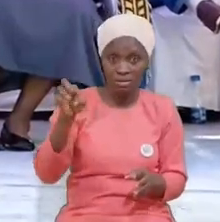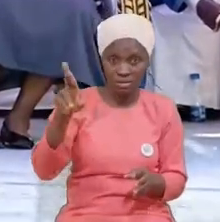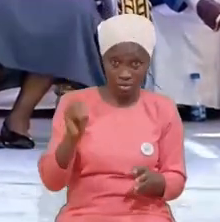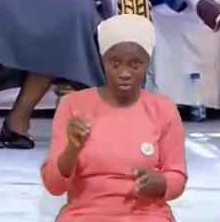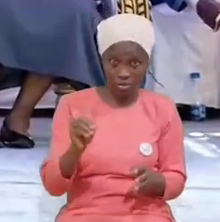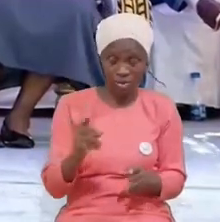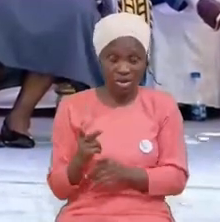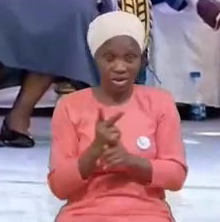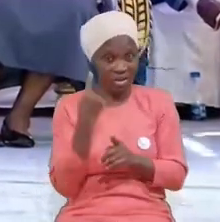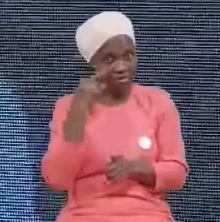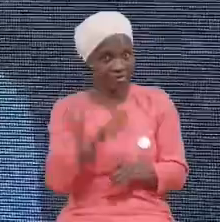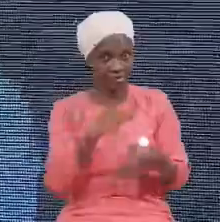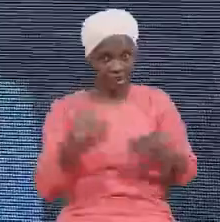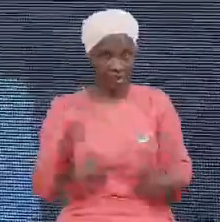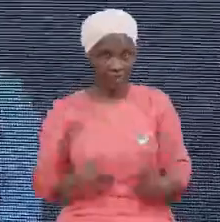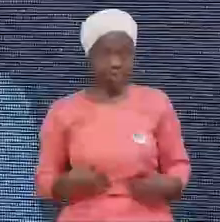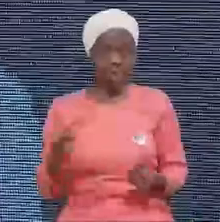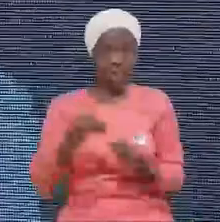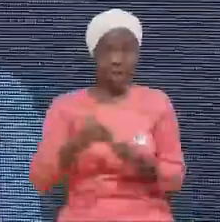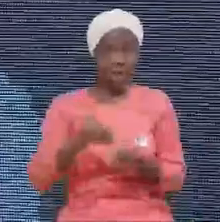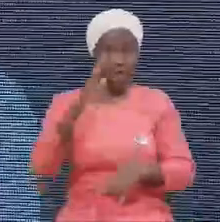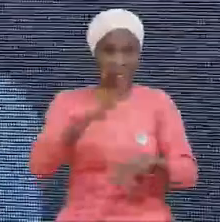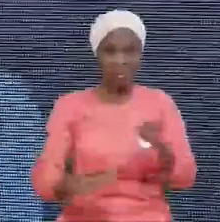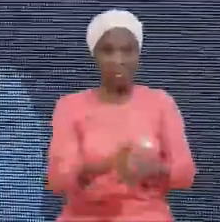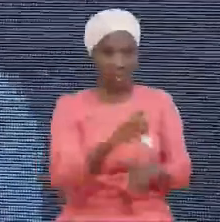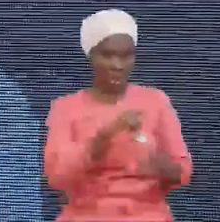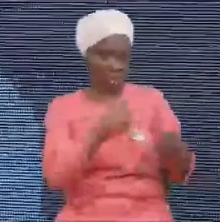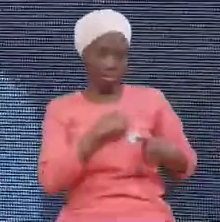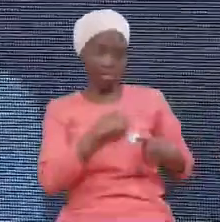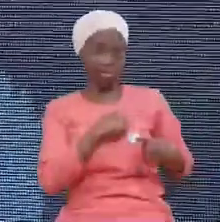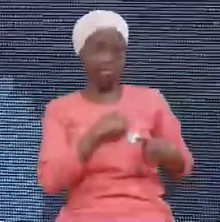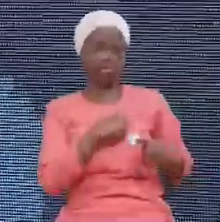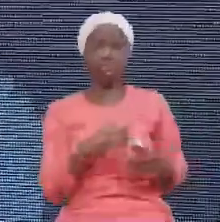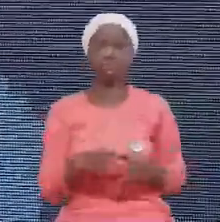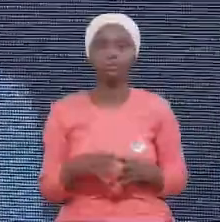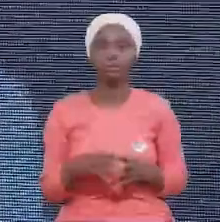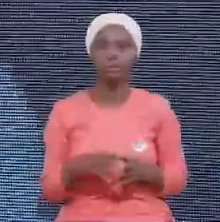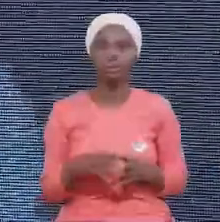Les héros prennent plus soin de leur corps plus qu'ils ne le font de leur conscience.